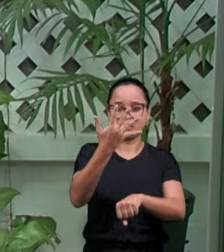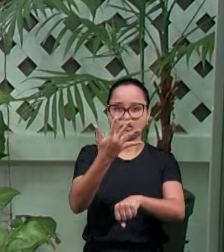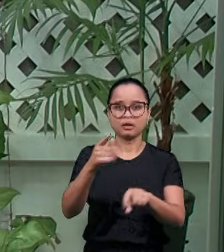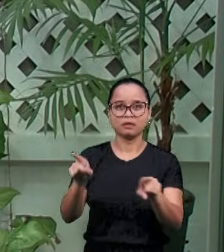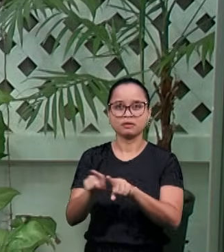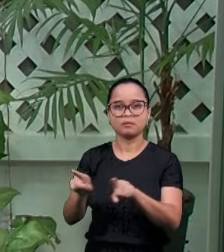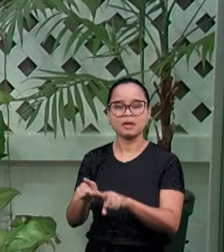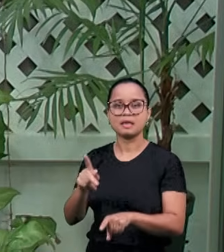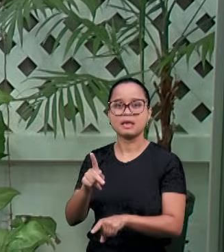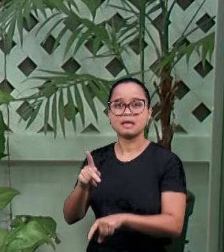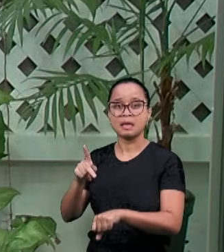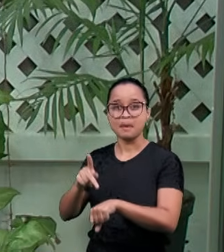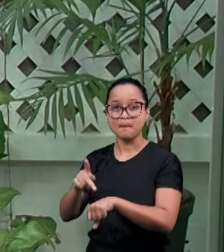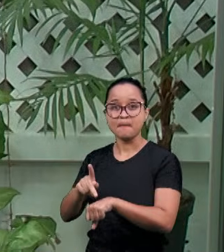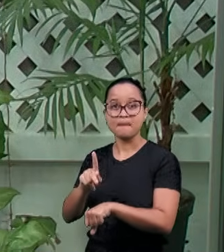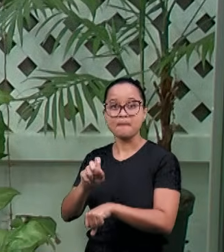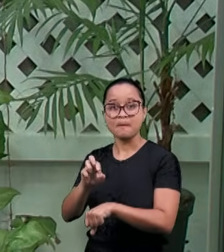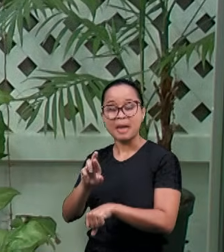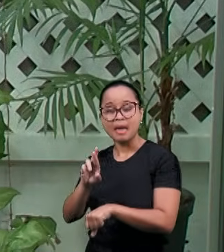perles.